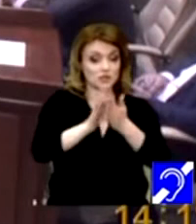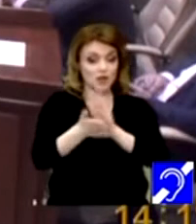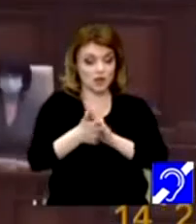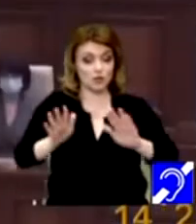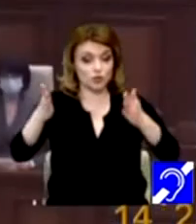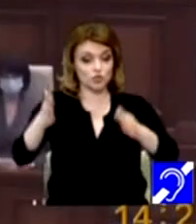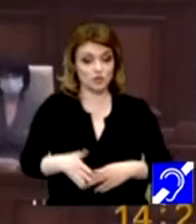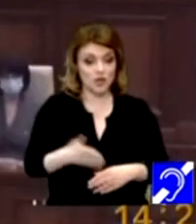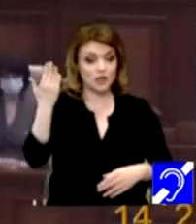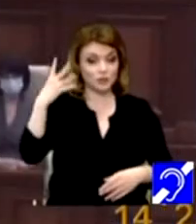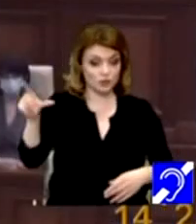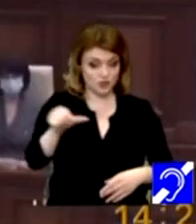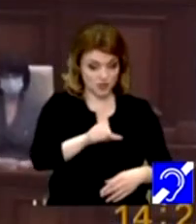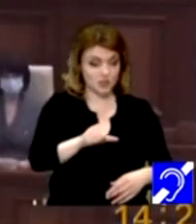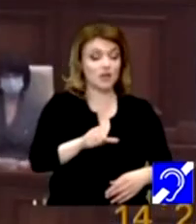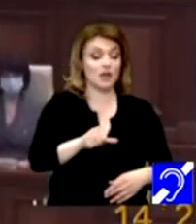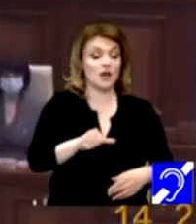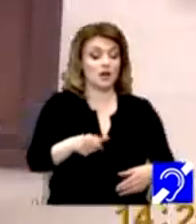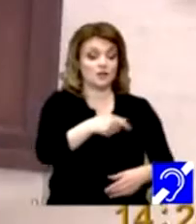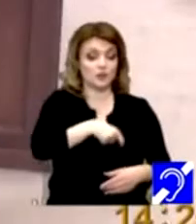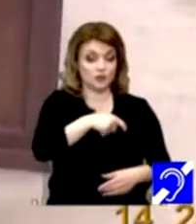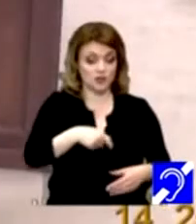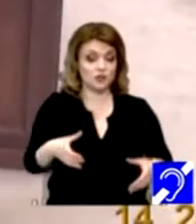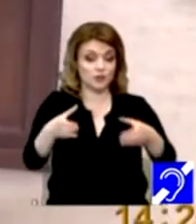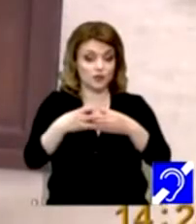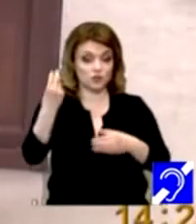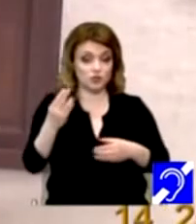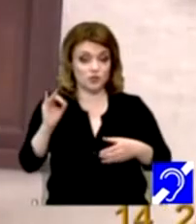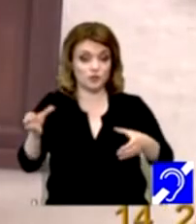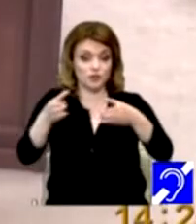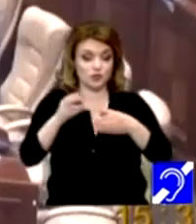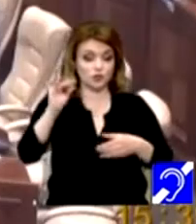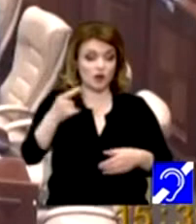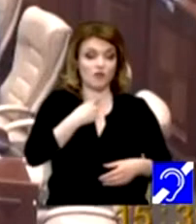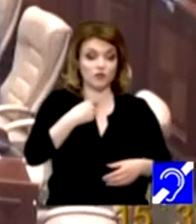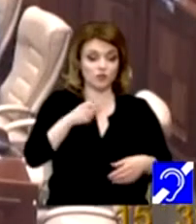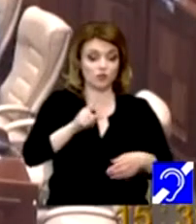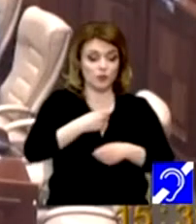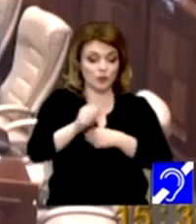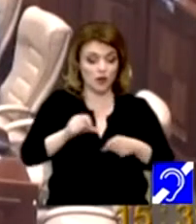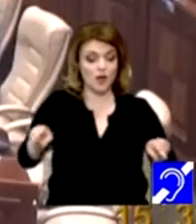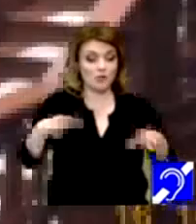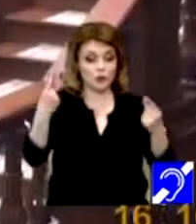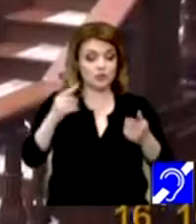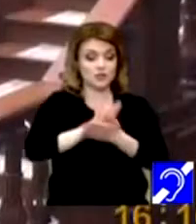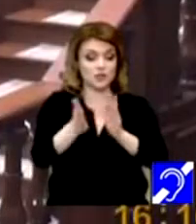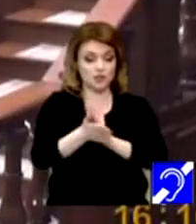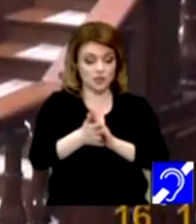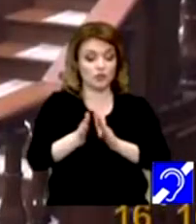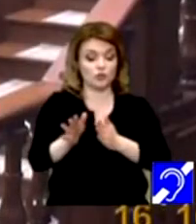trecută, deputații Partidului Socialiștilor și cei ai Partidului Șor au votat pentru impunerea stării de urgență pentru o perioadă